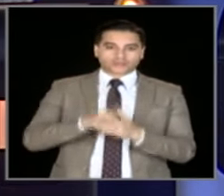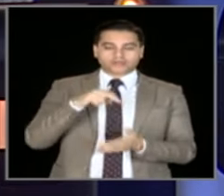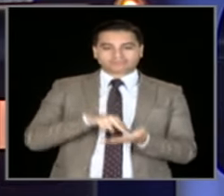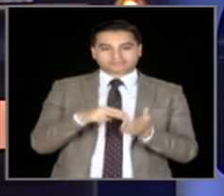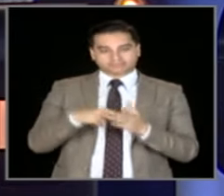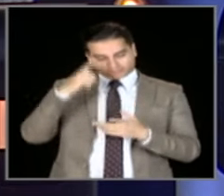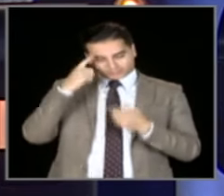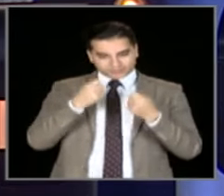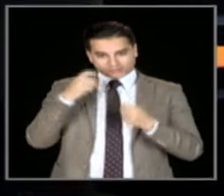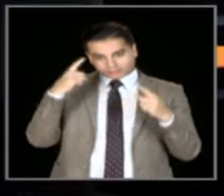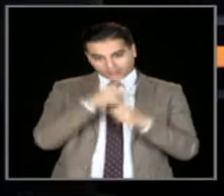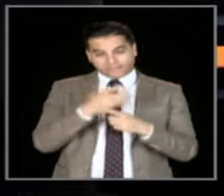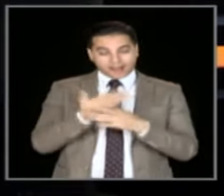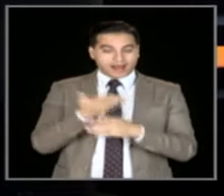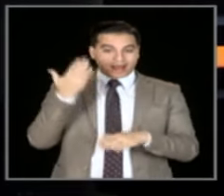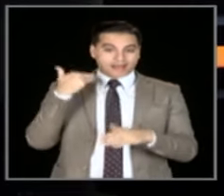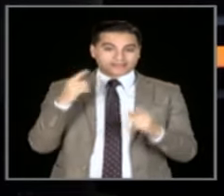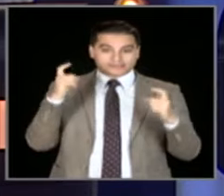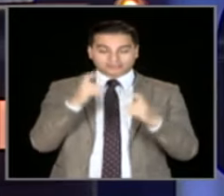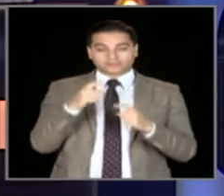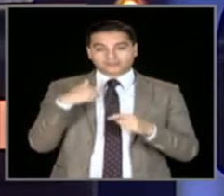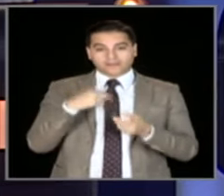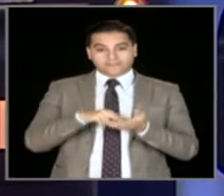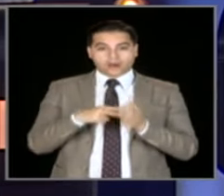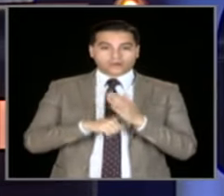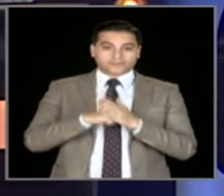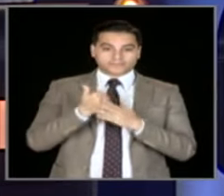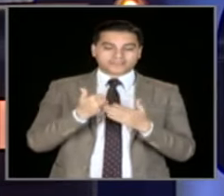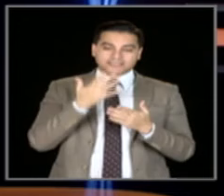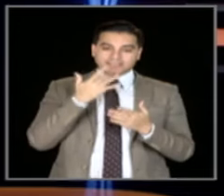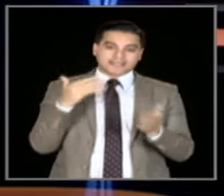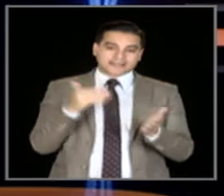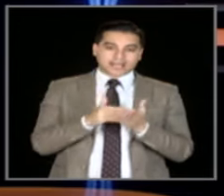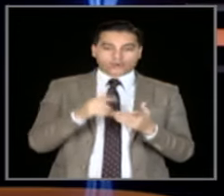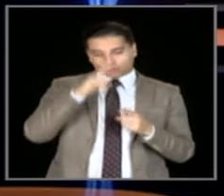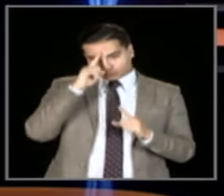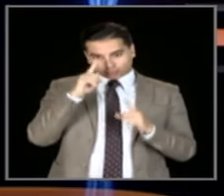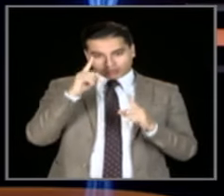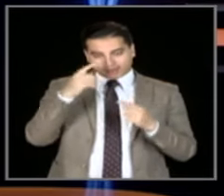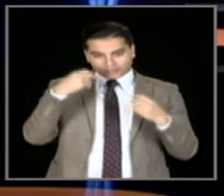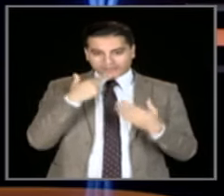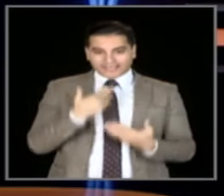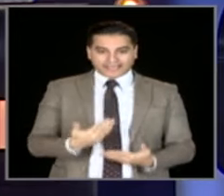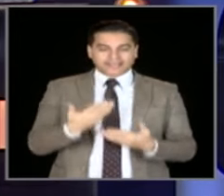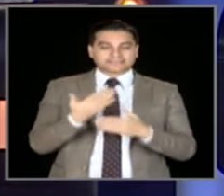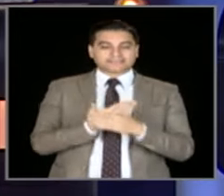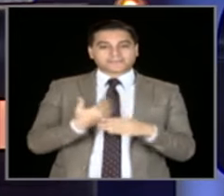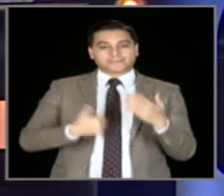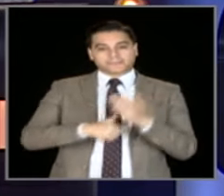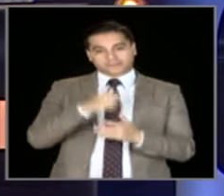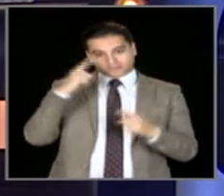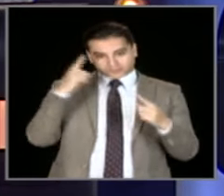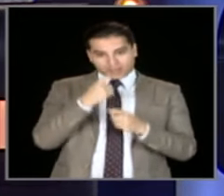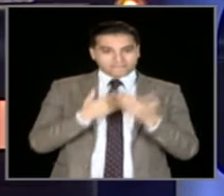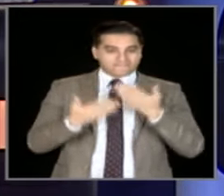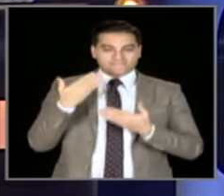الضغوط من علينا، خاصة بعد آخر موسمين فكرنا في الماتش ده إنه خطوة بتفصلنا عن النهائي، وإن شاء الله إحنا محتاجين التوفيق في الماتش النهاردة عشان كان الظروف كانت